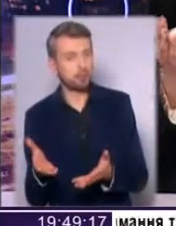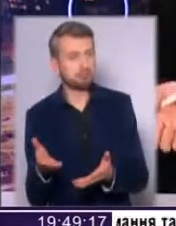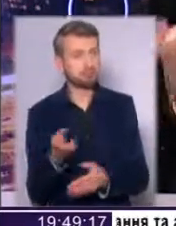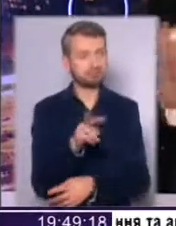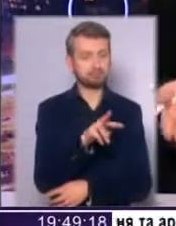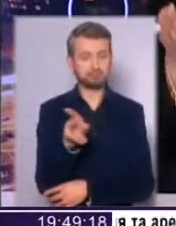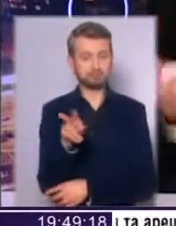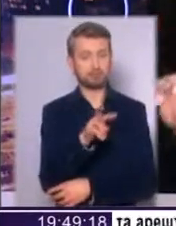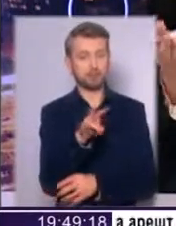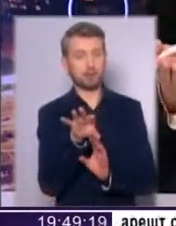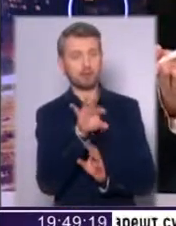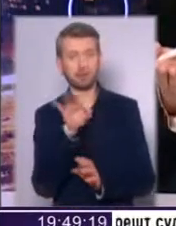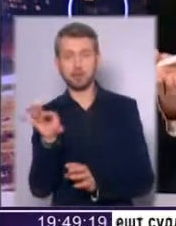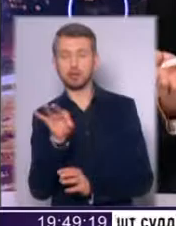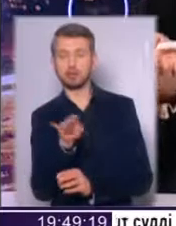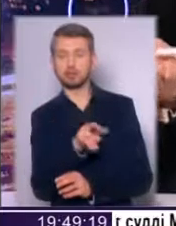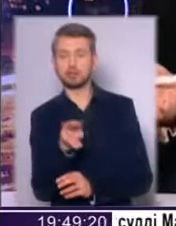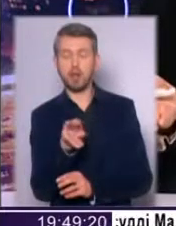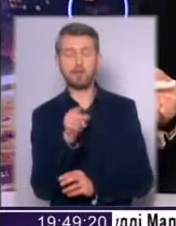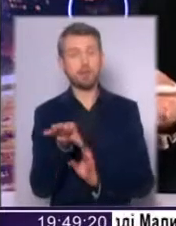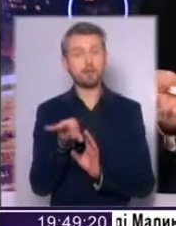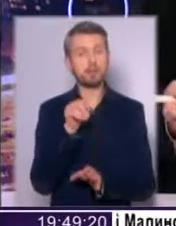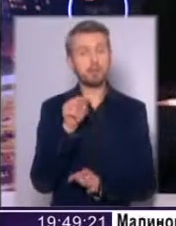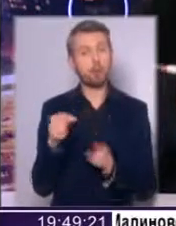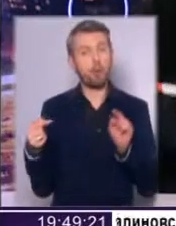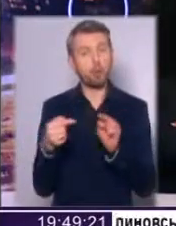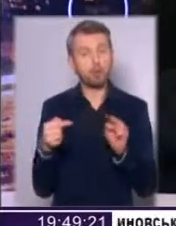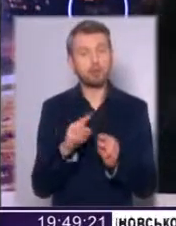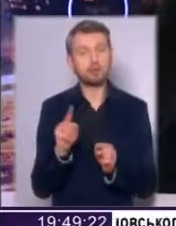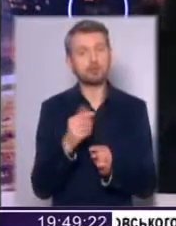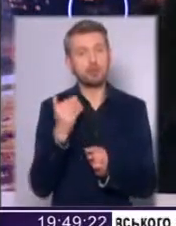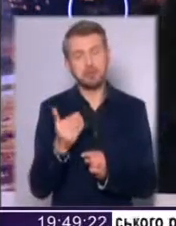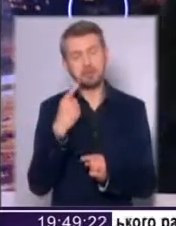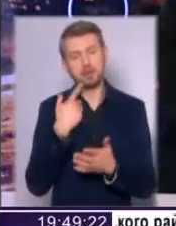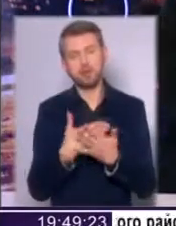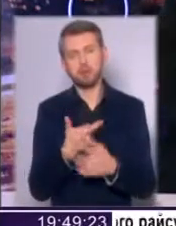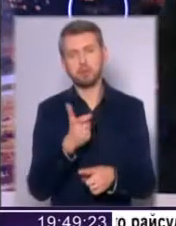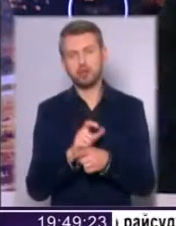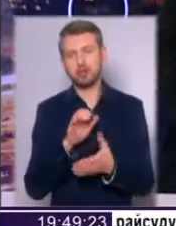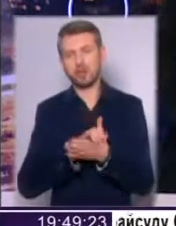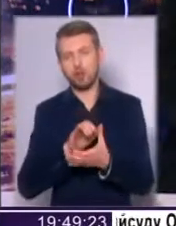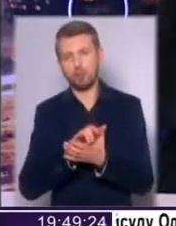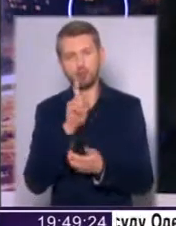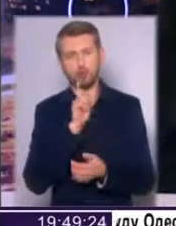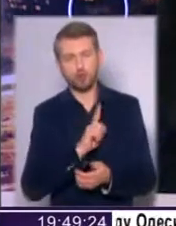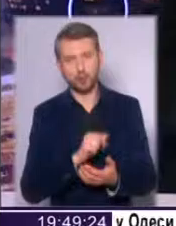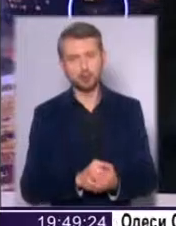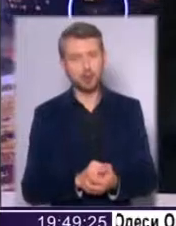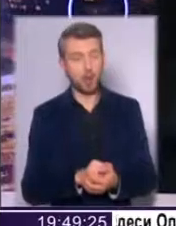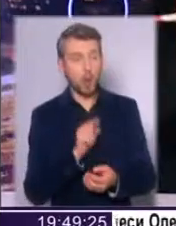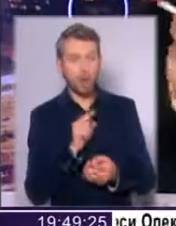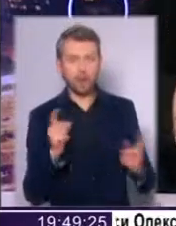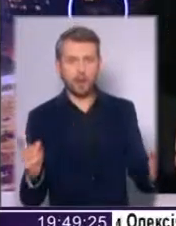було вибирати між двома опозиціями. І вони вибрали ту опозицію, яка їм здавалася більш знайомою і зручною. Олександр, і оцей